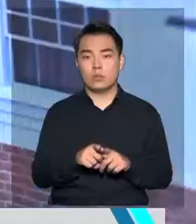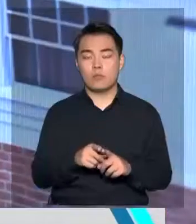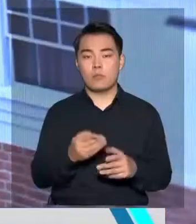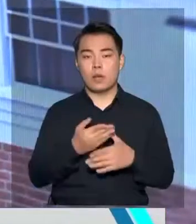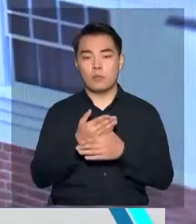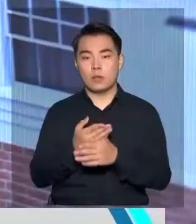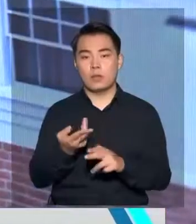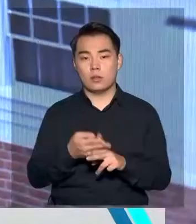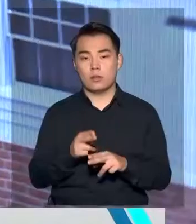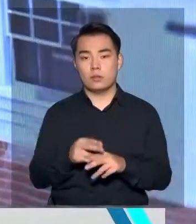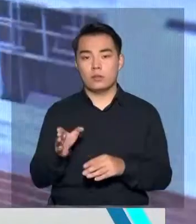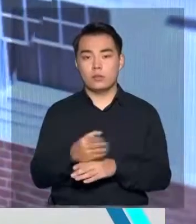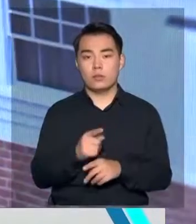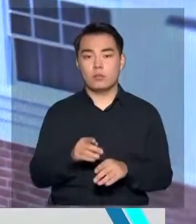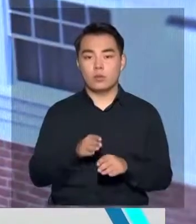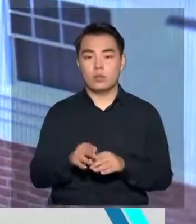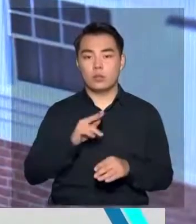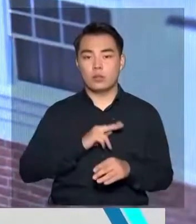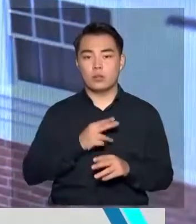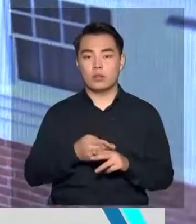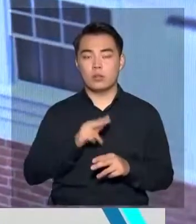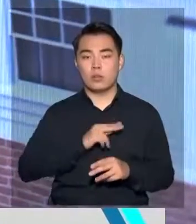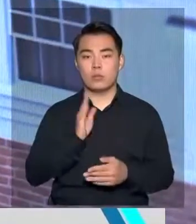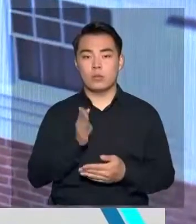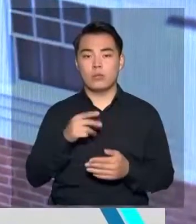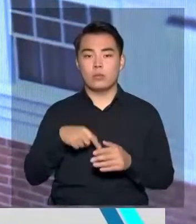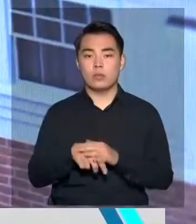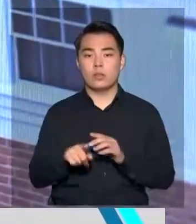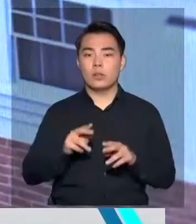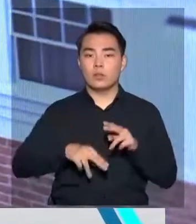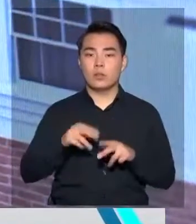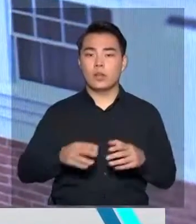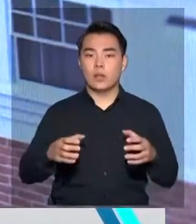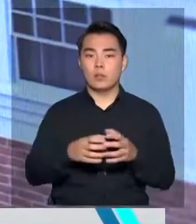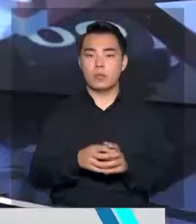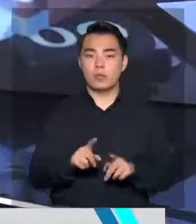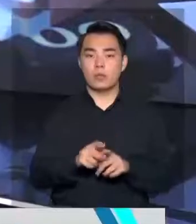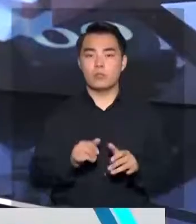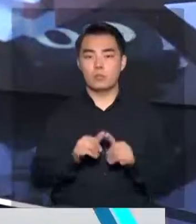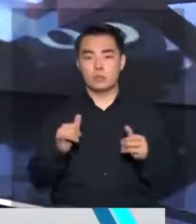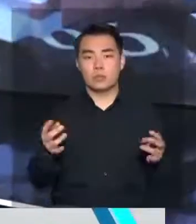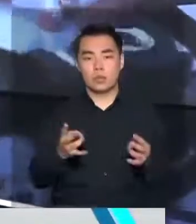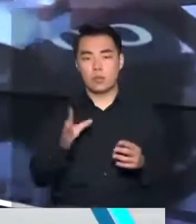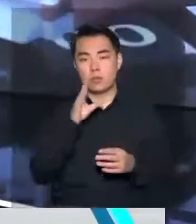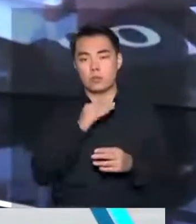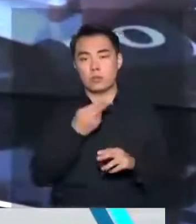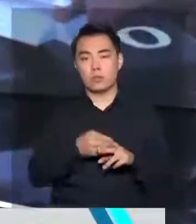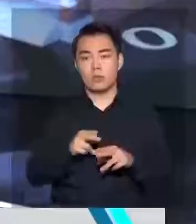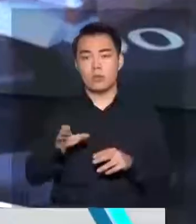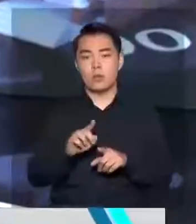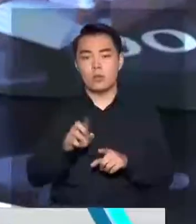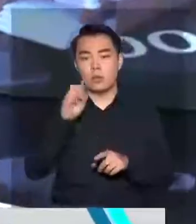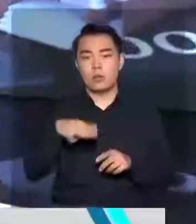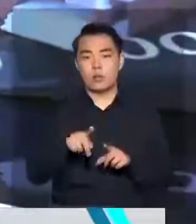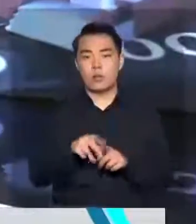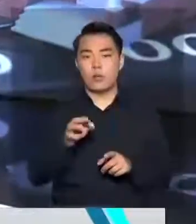көрсету шаралар бойынша істер атқарылып жатырмыз. Оның бірі ауыл бәлкім құрылыс компанияларын ынталандыру керек шығар. Сондай шағын елді мекендерде,